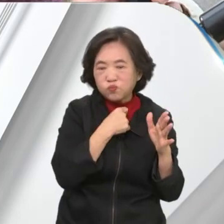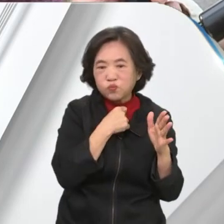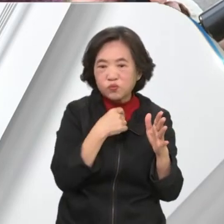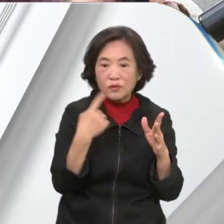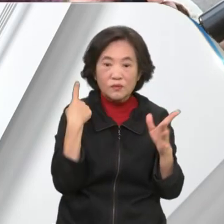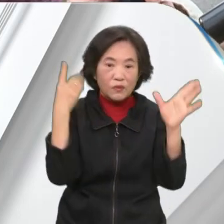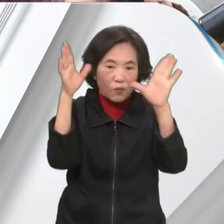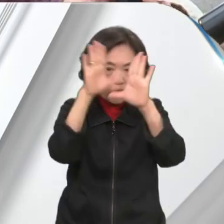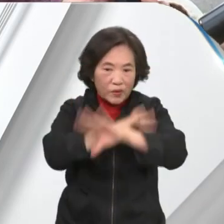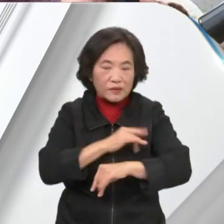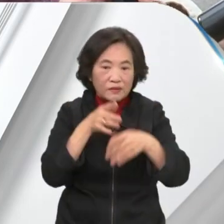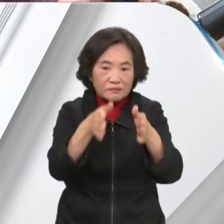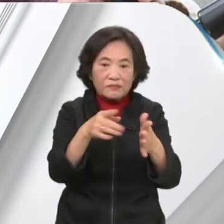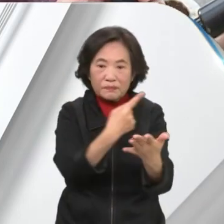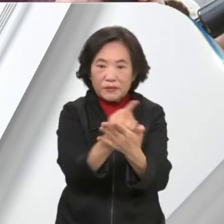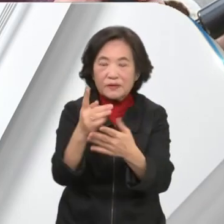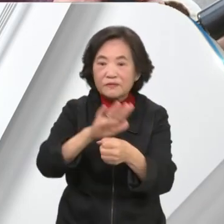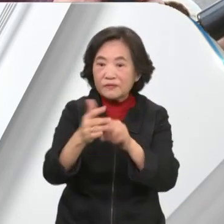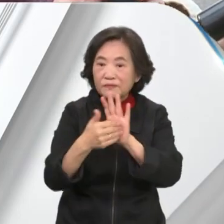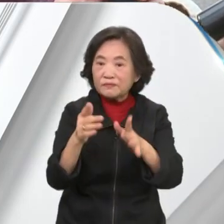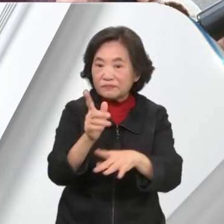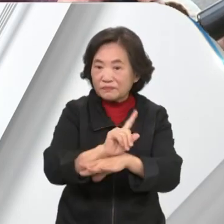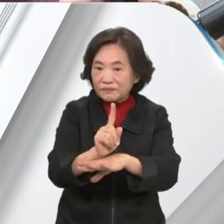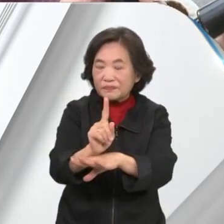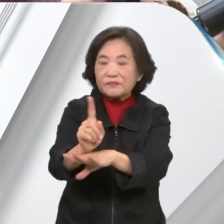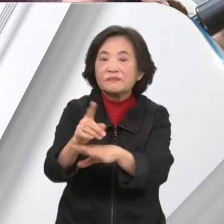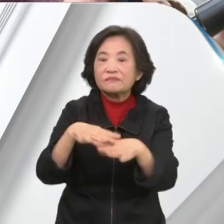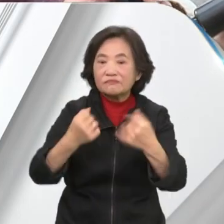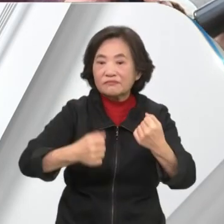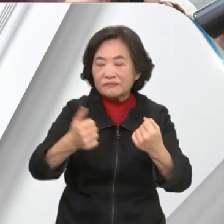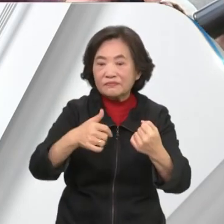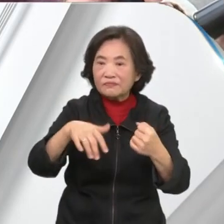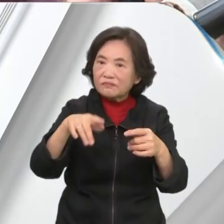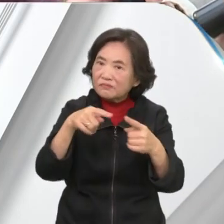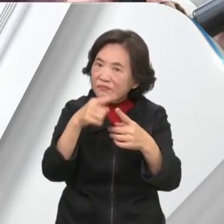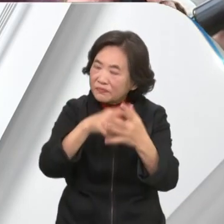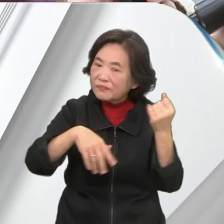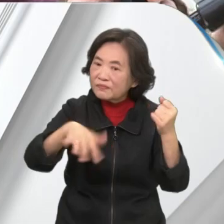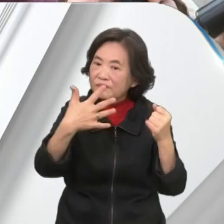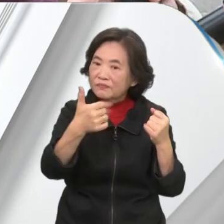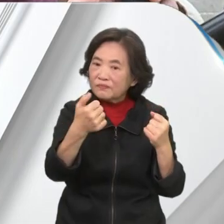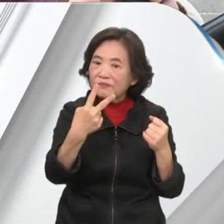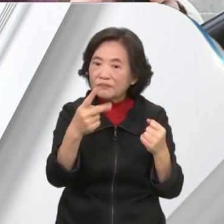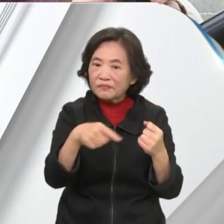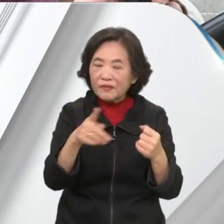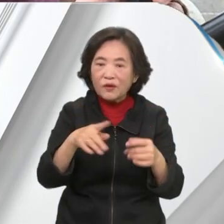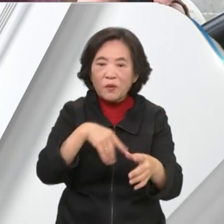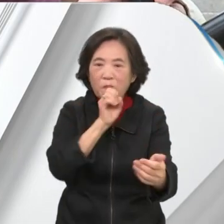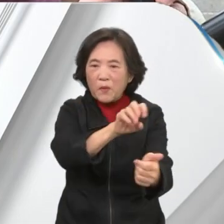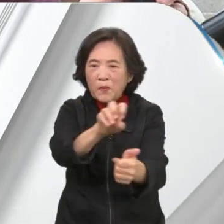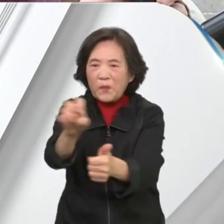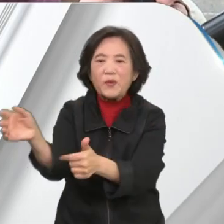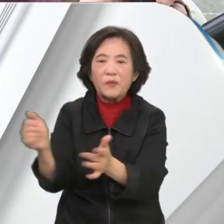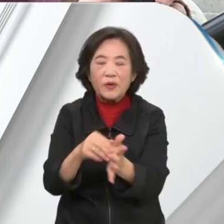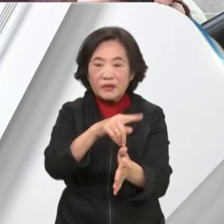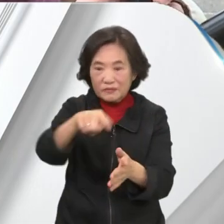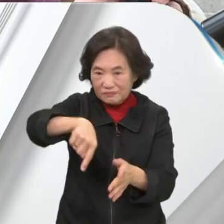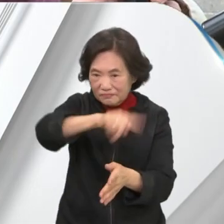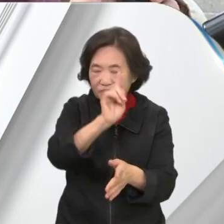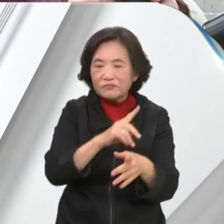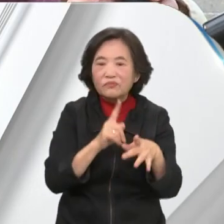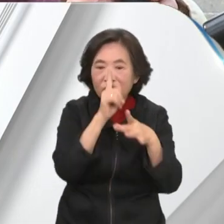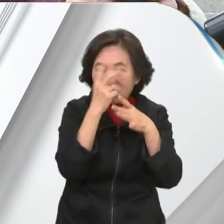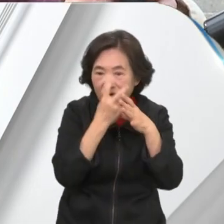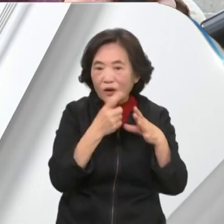上我们对于全部的防疫车队计程车司机552位，我们通通通知他们。要来做裁